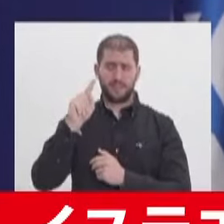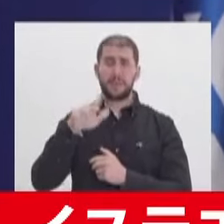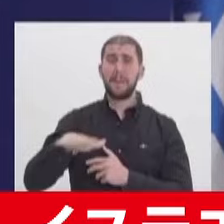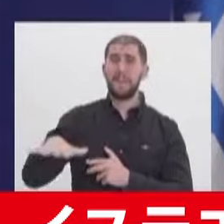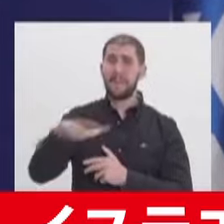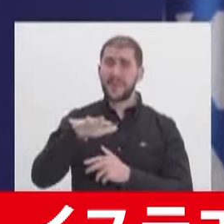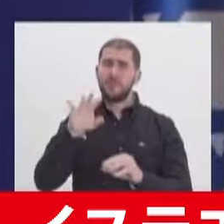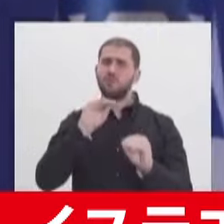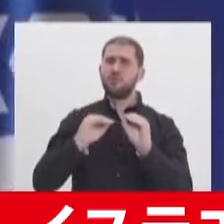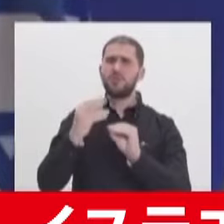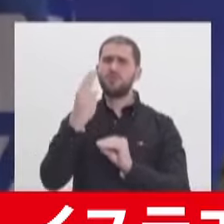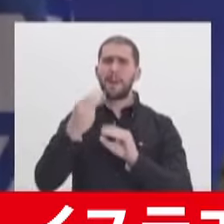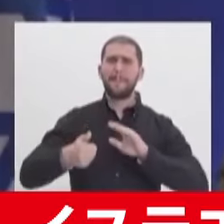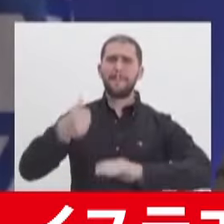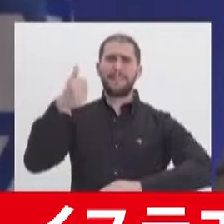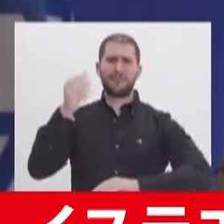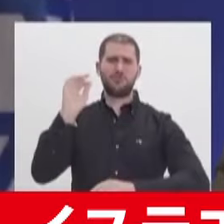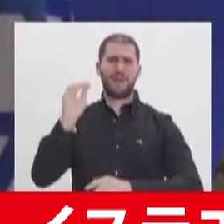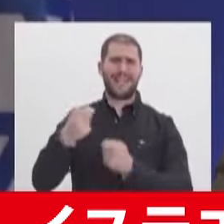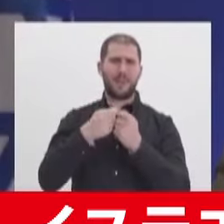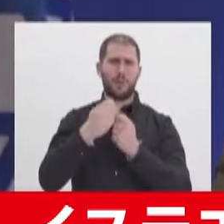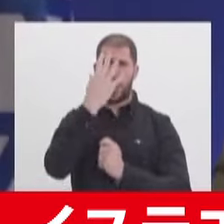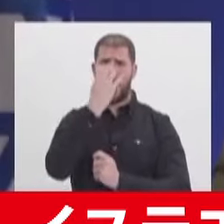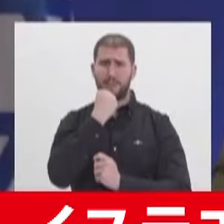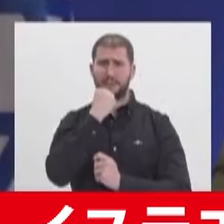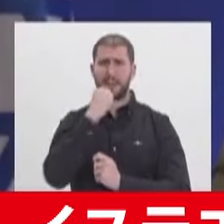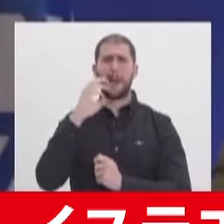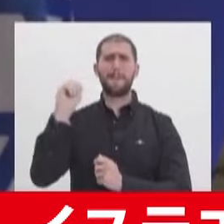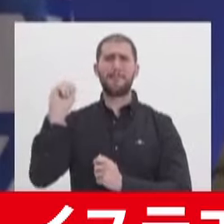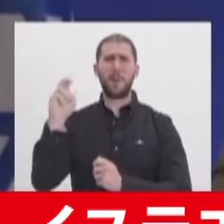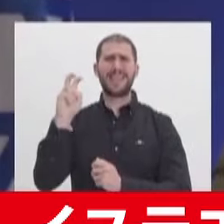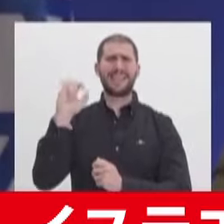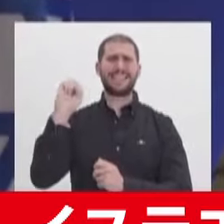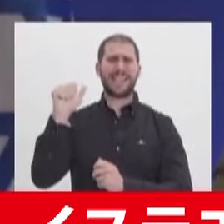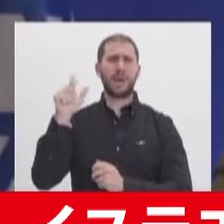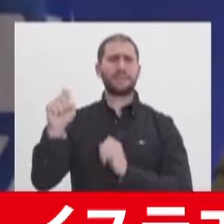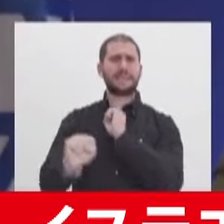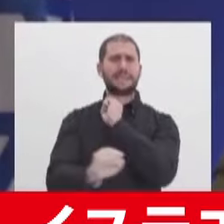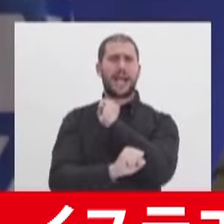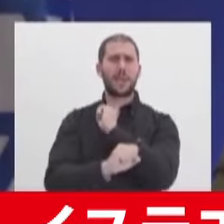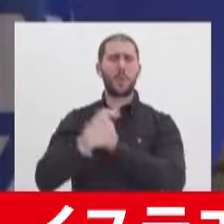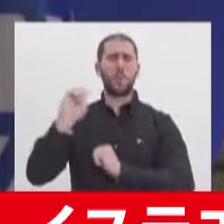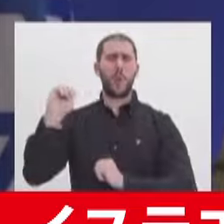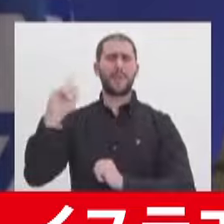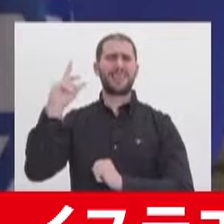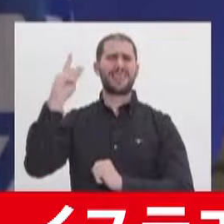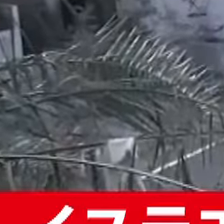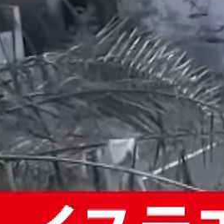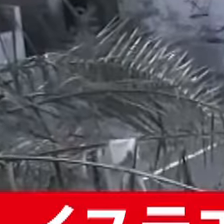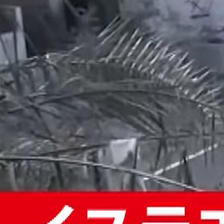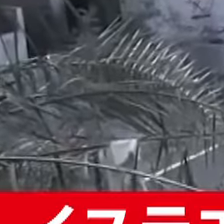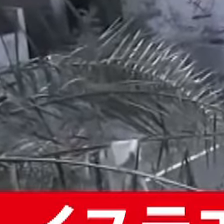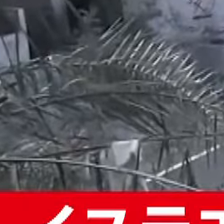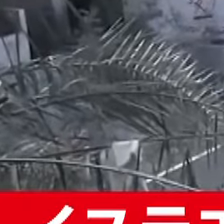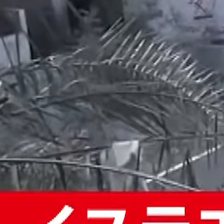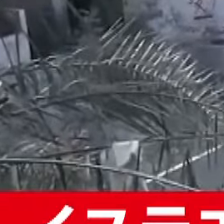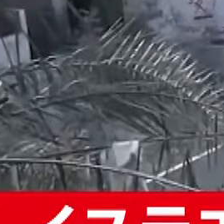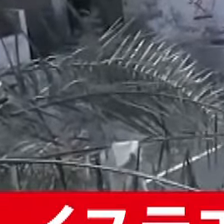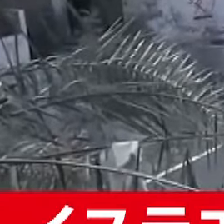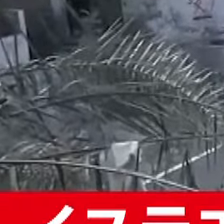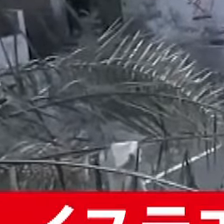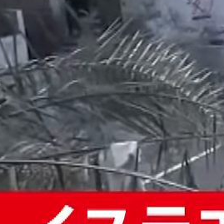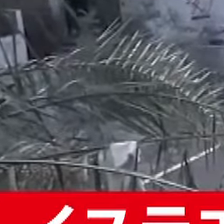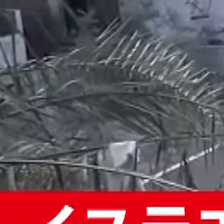子から10日にかけてハマ幹部が使っていた地下施設を空爆したことを認めた上で一差の士を